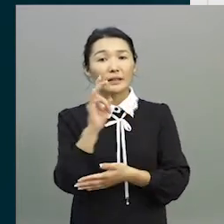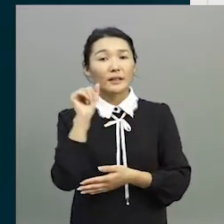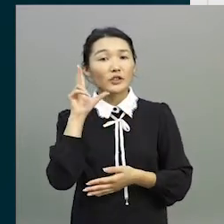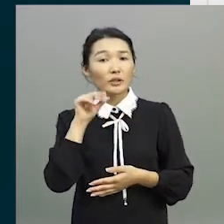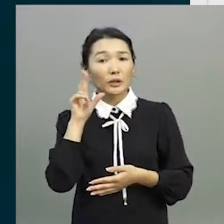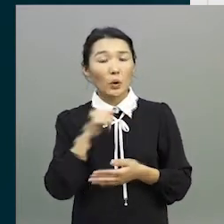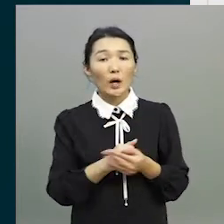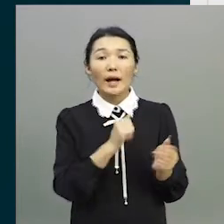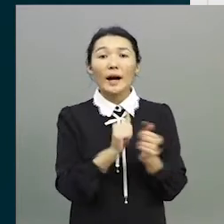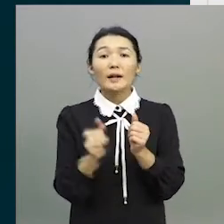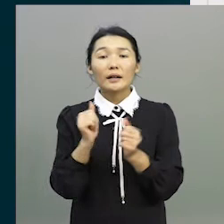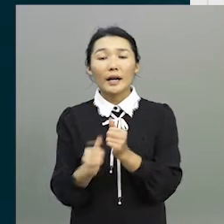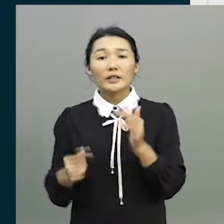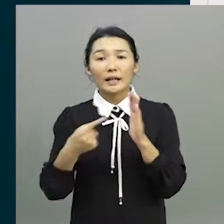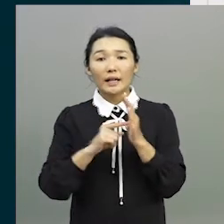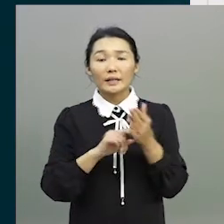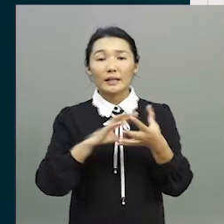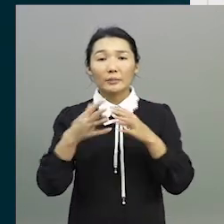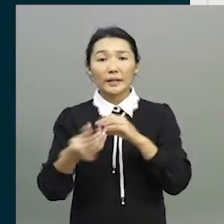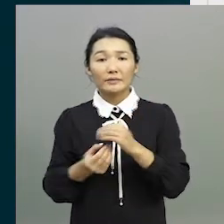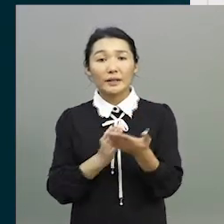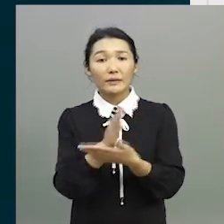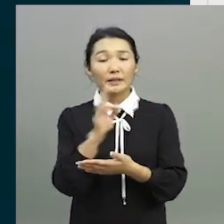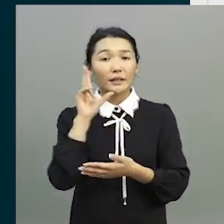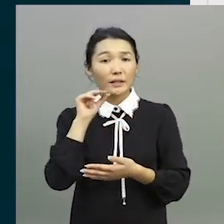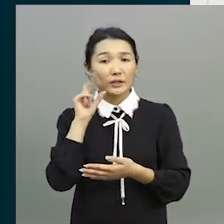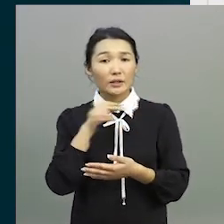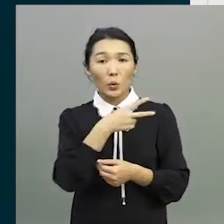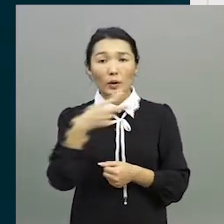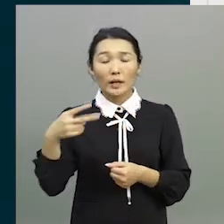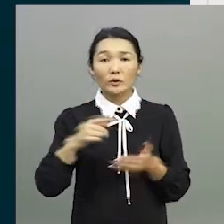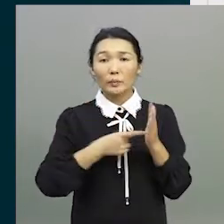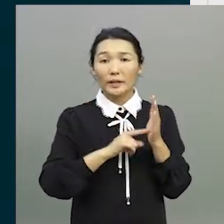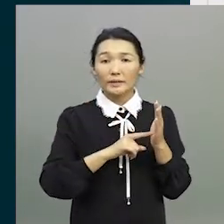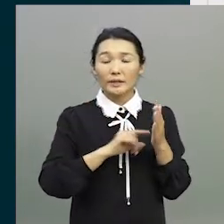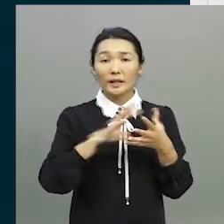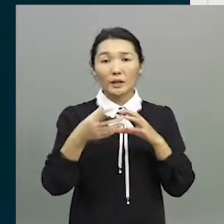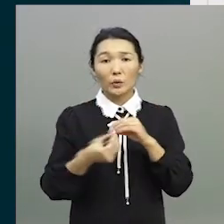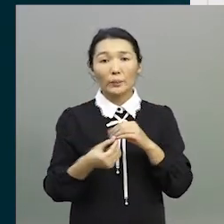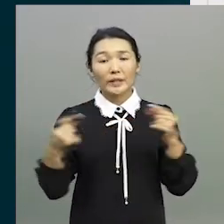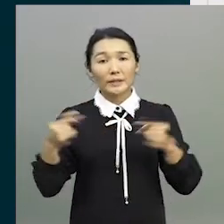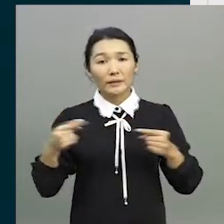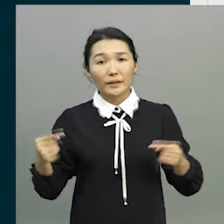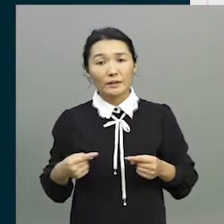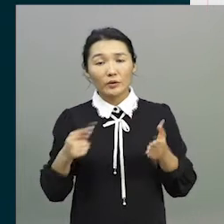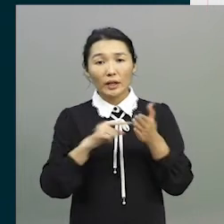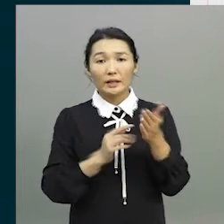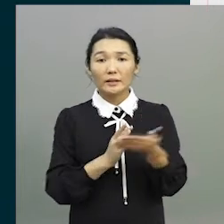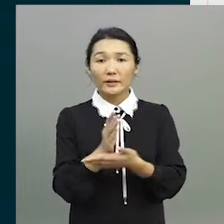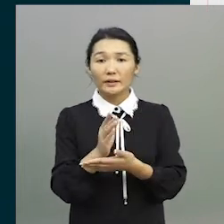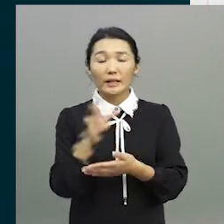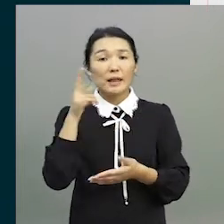каждый координата произведения вектора на число равна произведению соответствующие координаты вектора на это